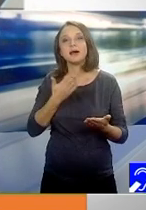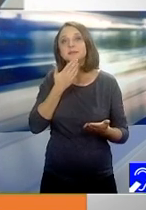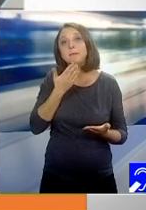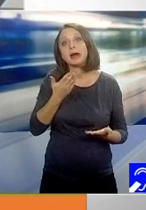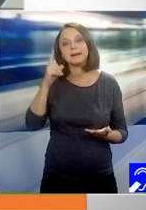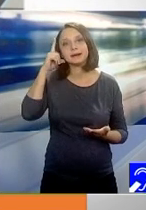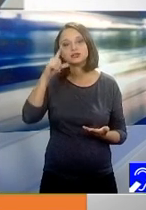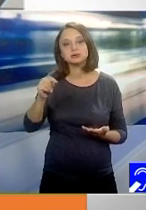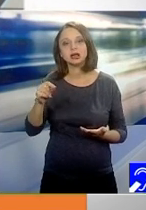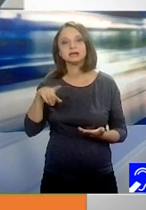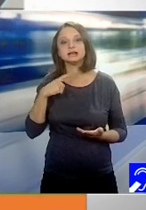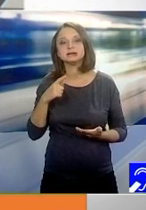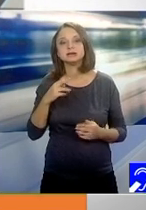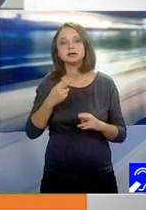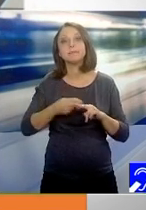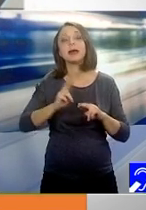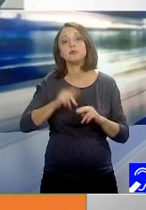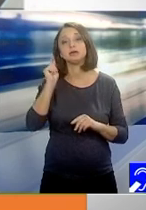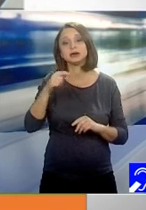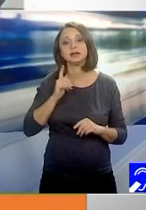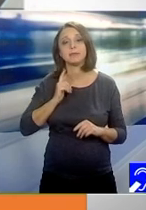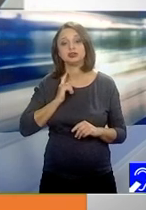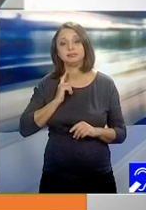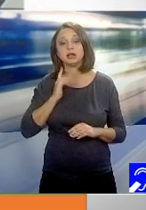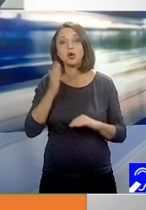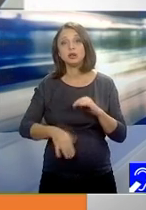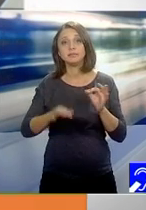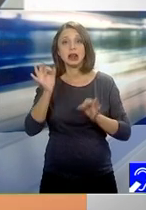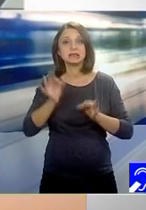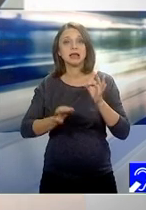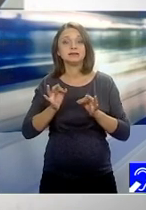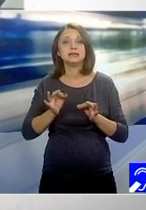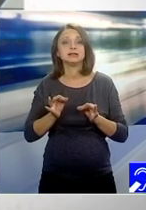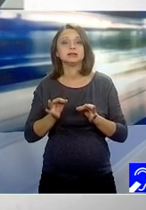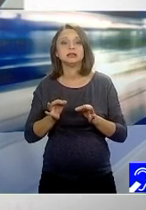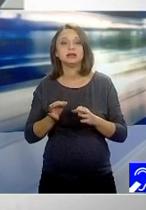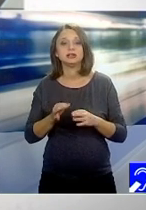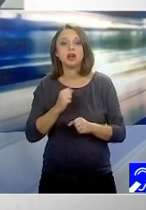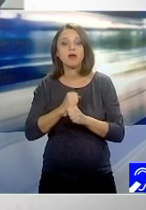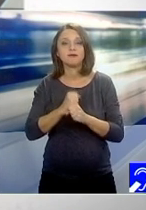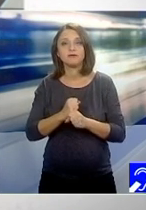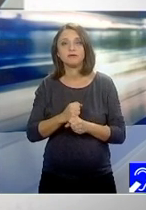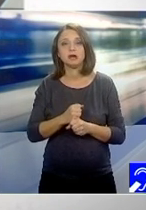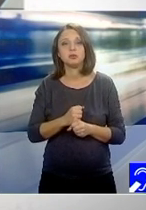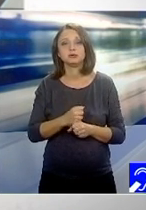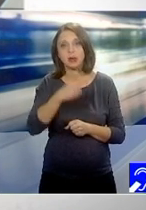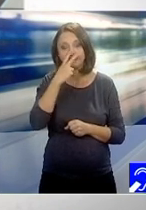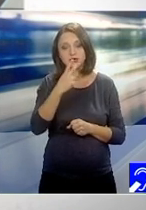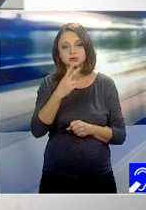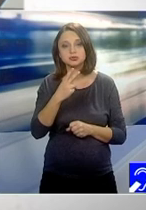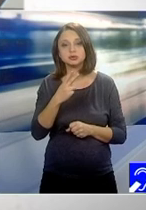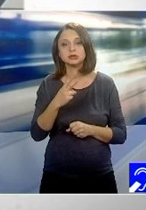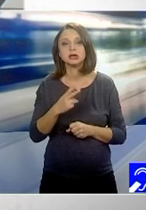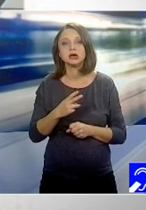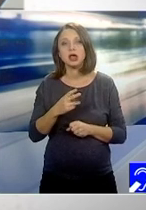sunt mai mult decât s-a așteptat toată lumea. La ultimele statistici pe care le-am văzut făcut de un forum care urmărea